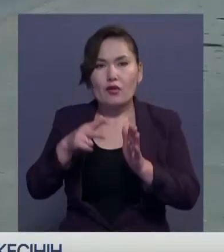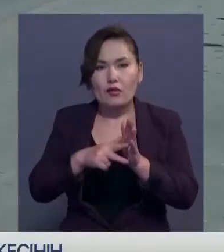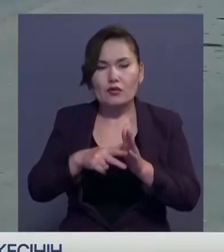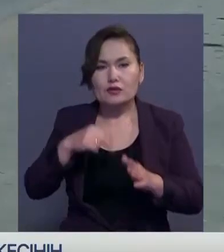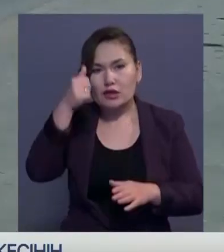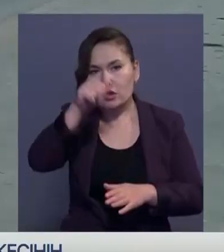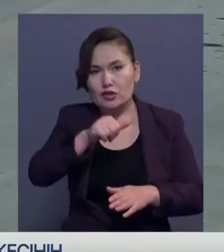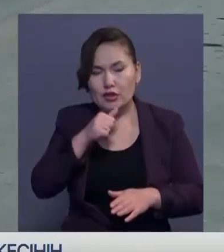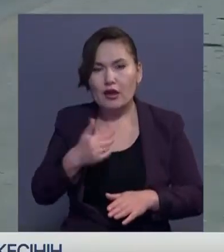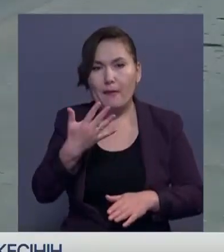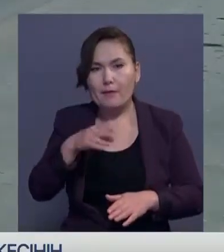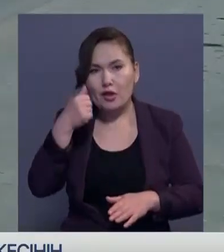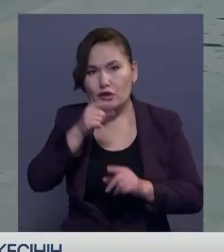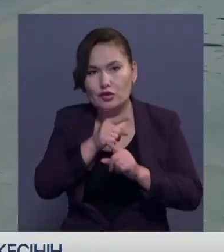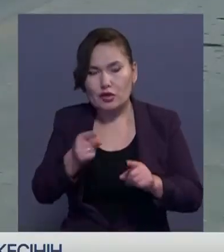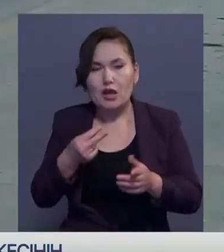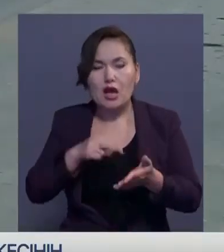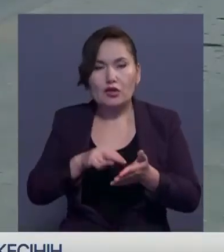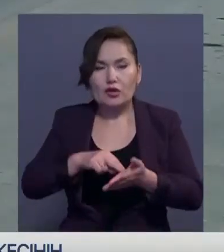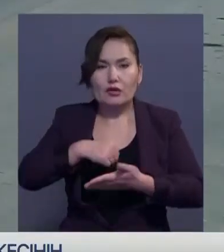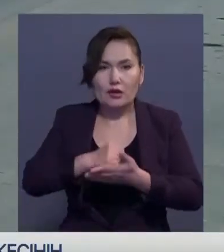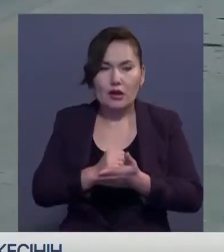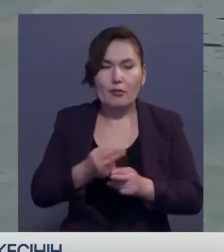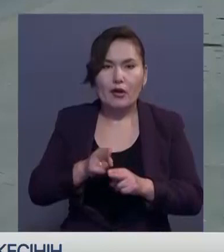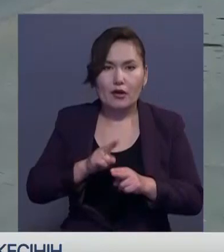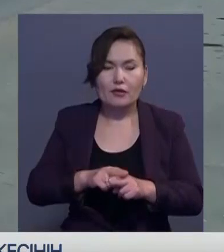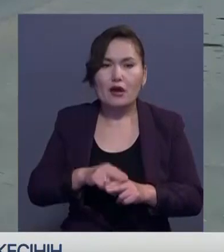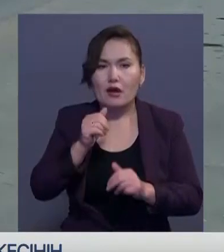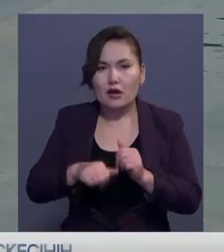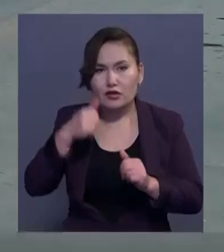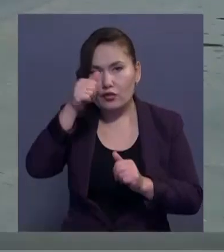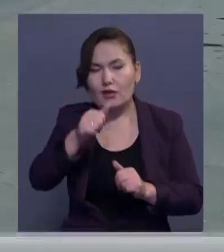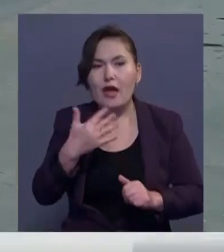бекітті 5 жылға. Жыл сайын 5 тиын көтеріліп тұрады.